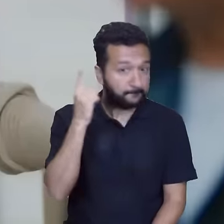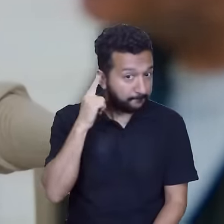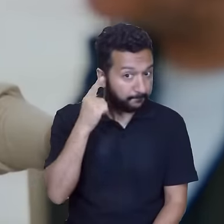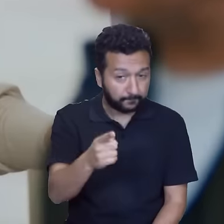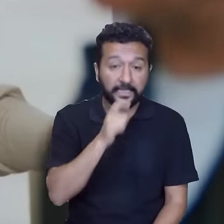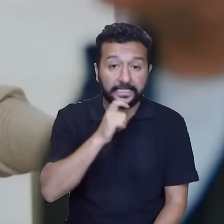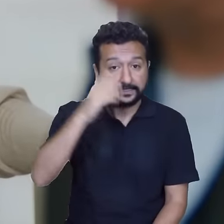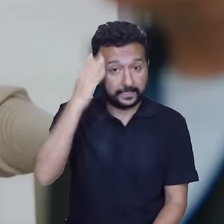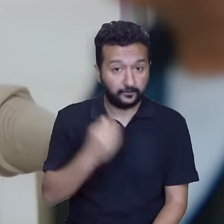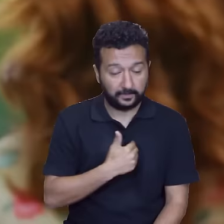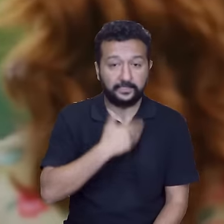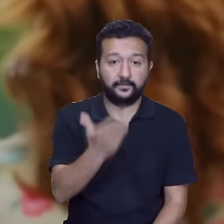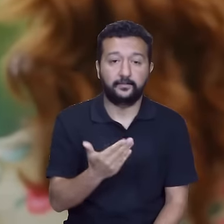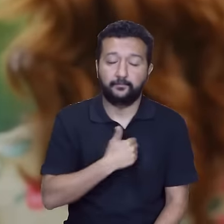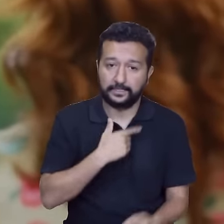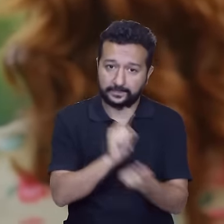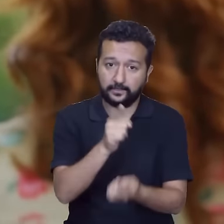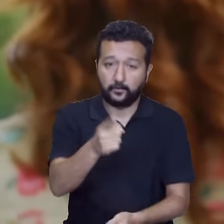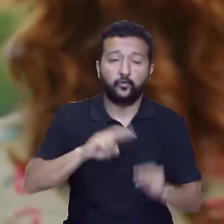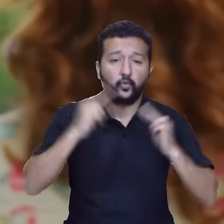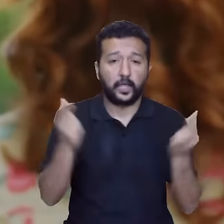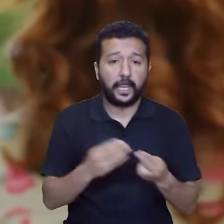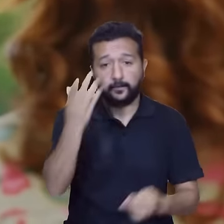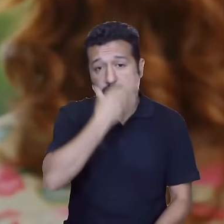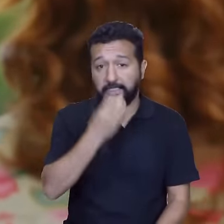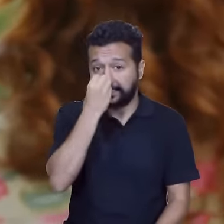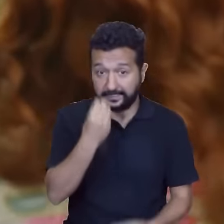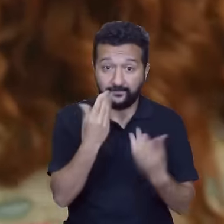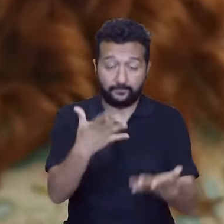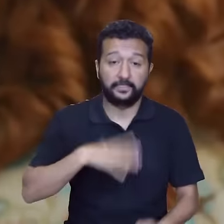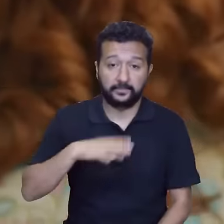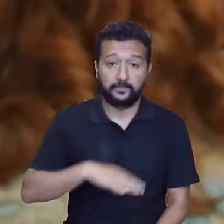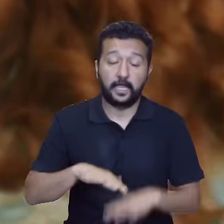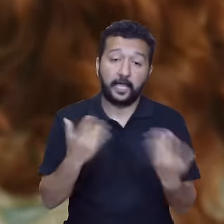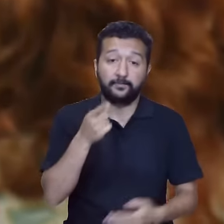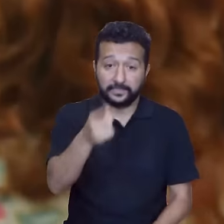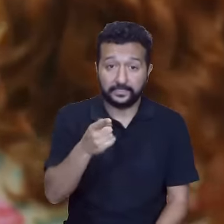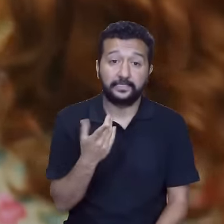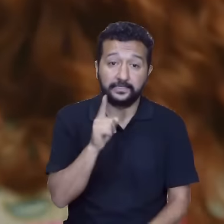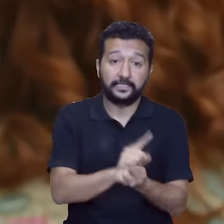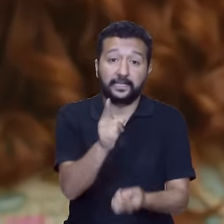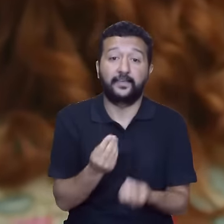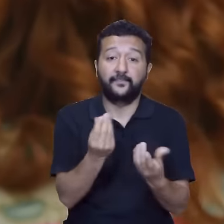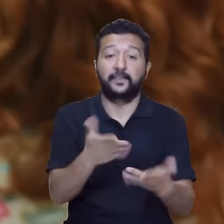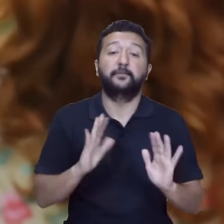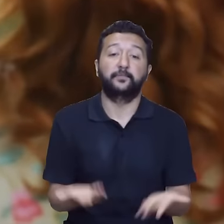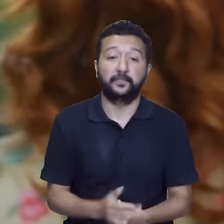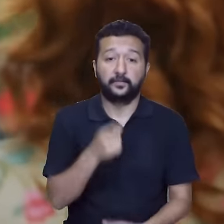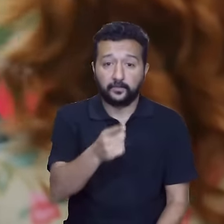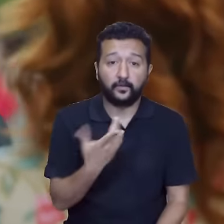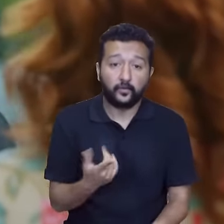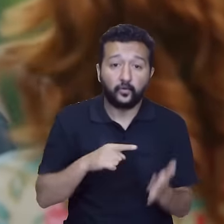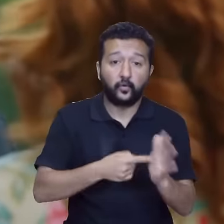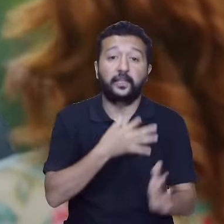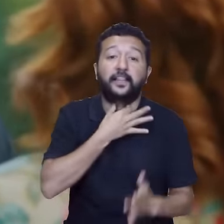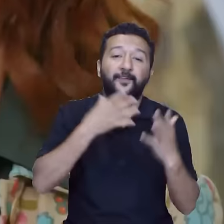dinle. Yanlış anlıyorsun beni. Ben de sana dünyanın en güzel çiçeğini vermek isterim. Ama seni sana veremem ki. Bu